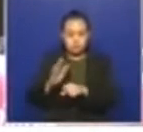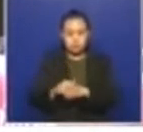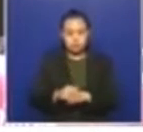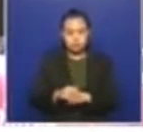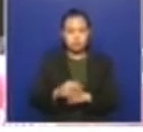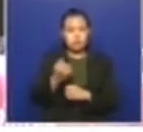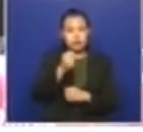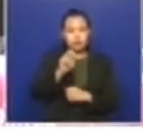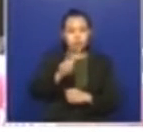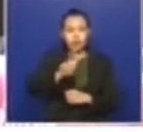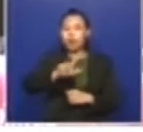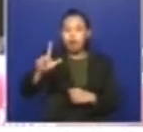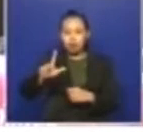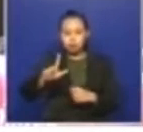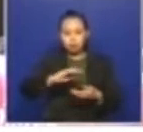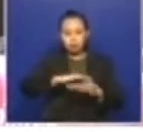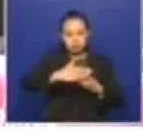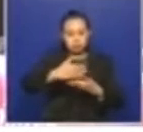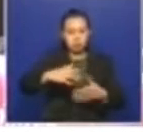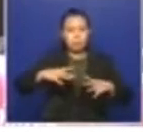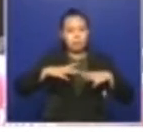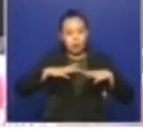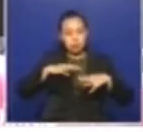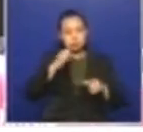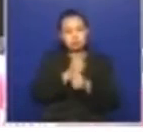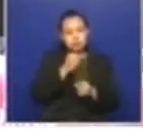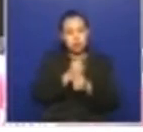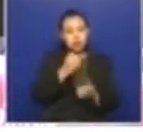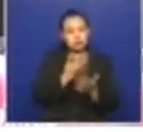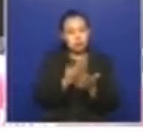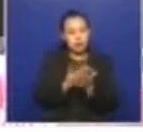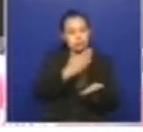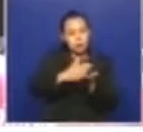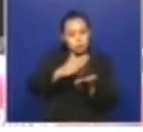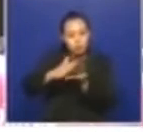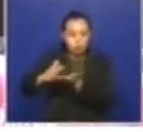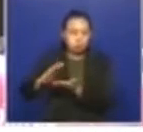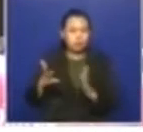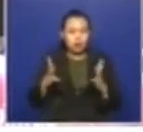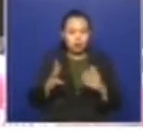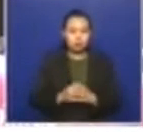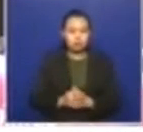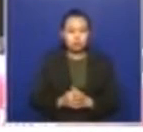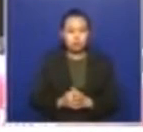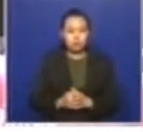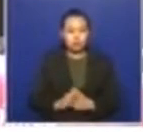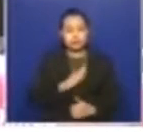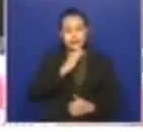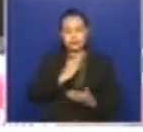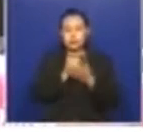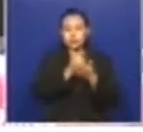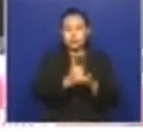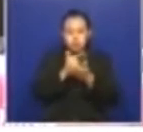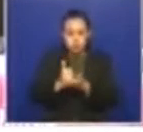บัญชีขอพักหนี้เป็นเงิน7ล้านกว่าล้านบาทท่านก็บอกว่าภูมิใจว่ารัฐบาลได้ช่วยแล้วจริง